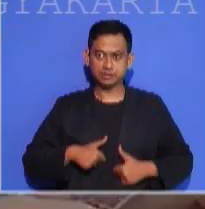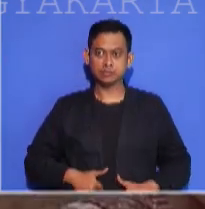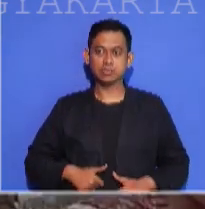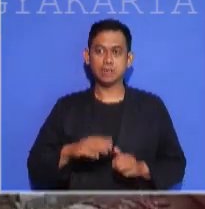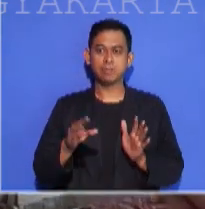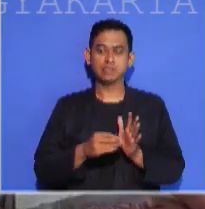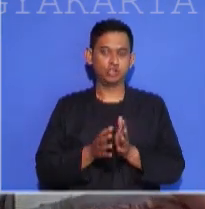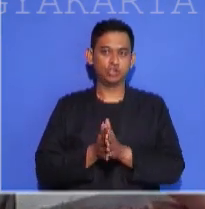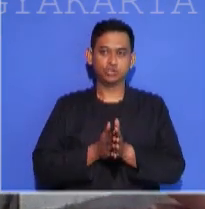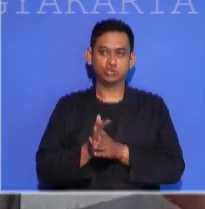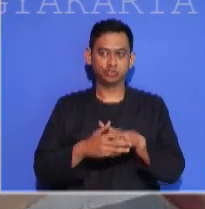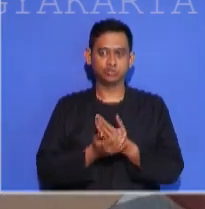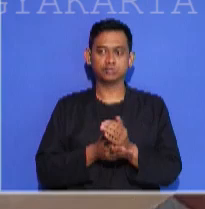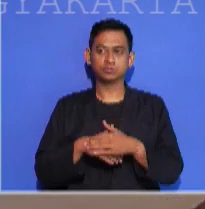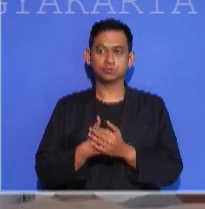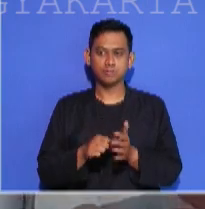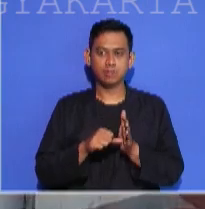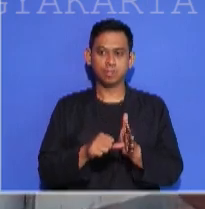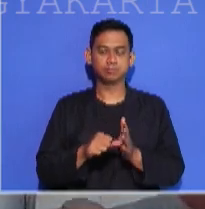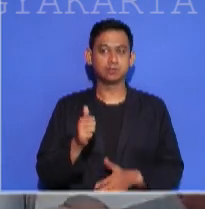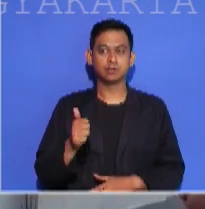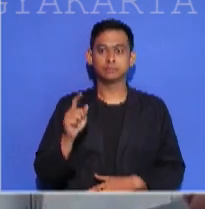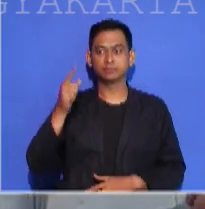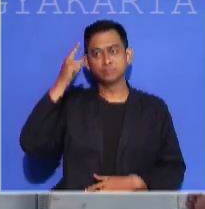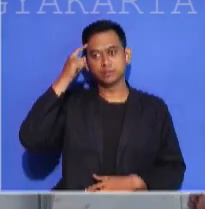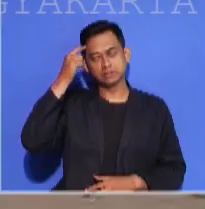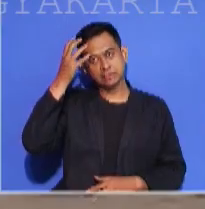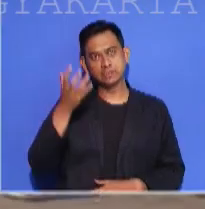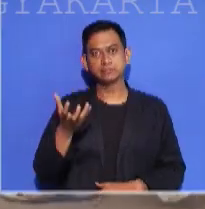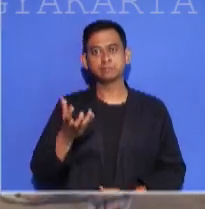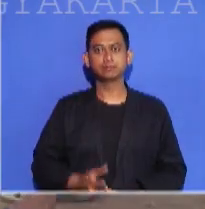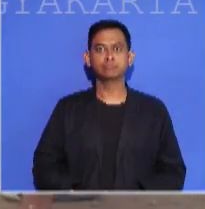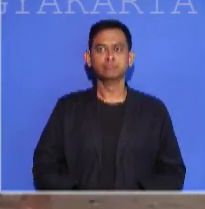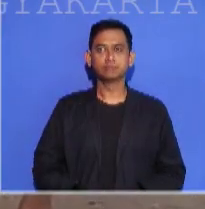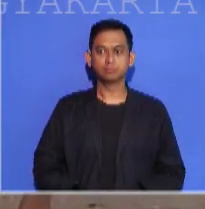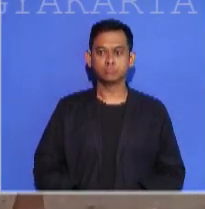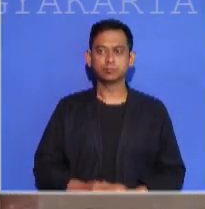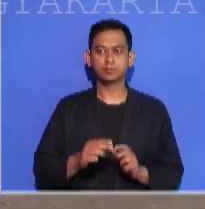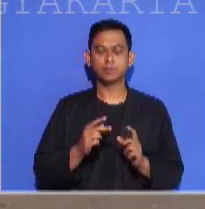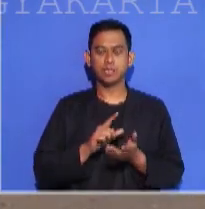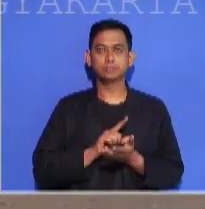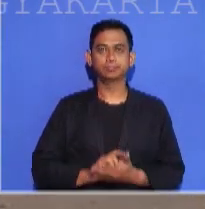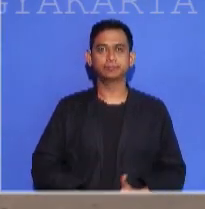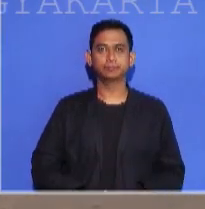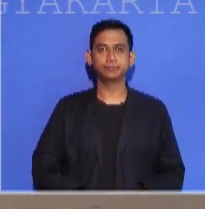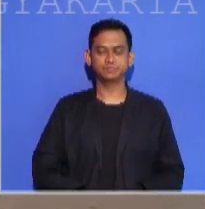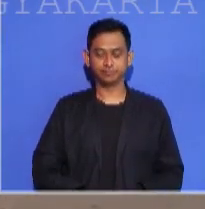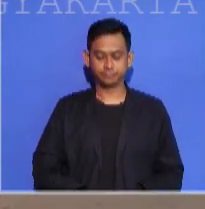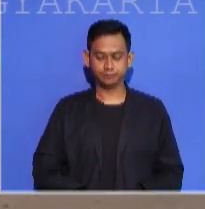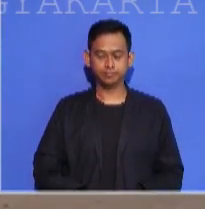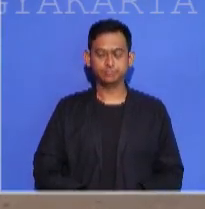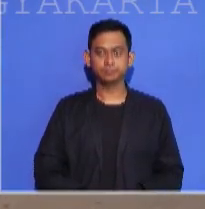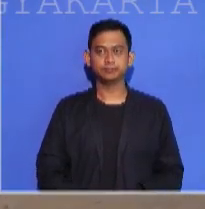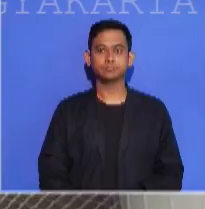mencuci tangan juga dapat membantu terhindar meningitis her diangiri dan Ucu andritama TVR